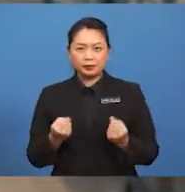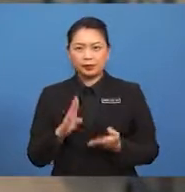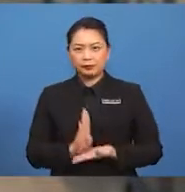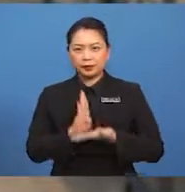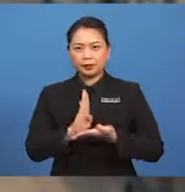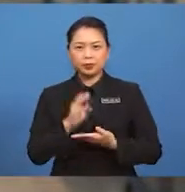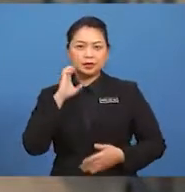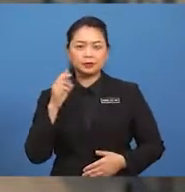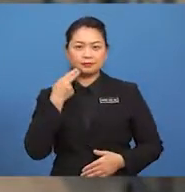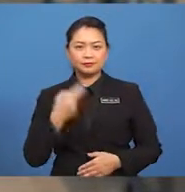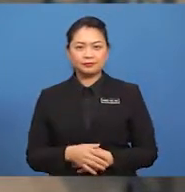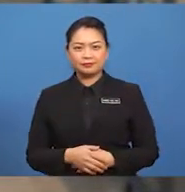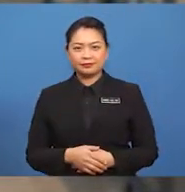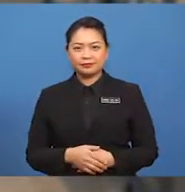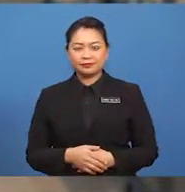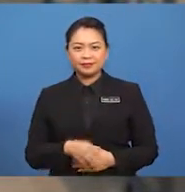Cik Hamizah.